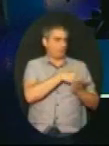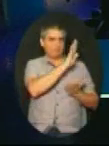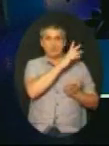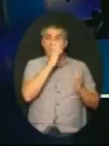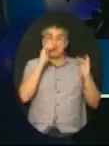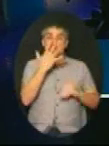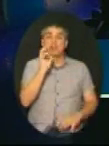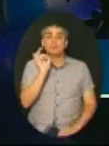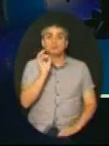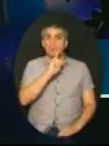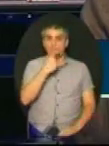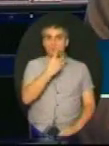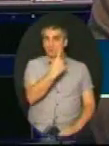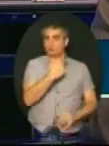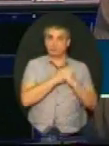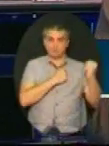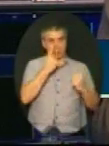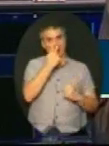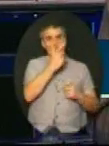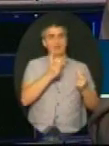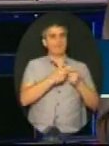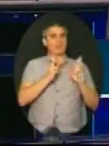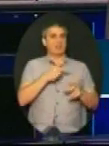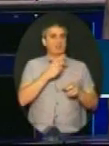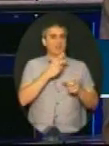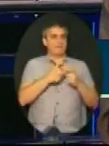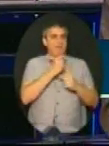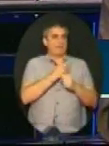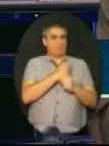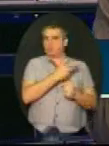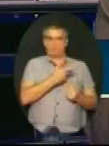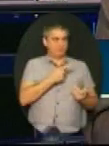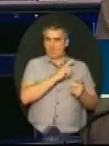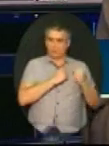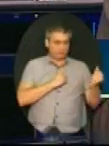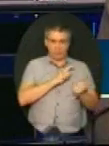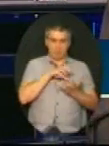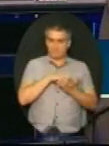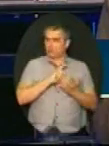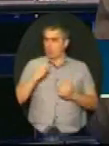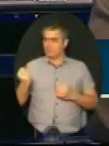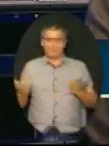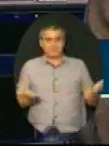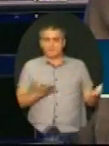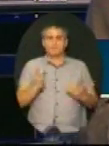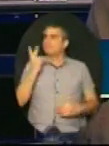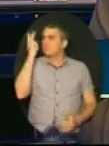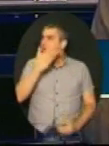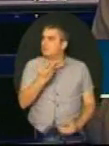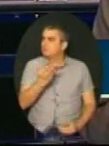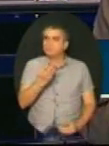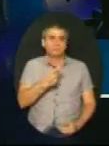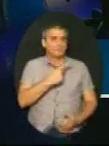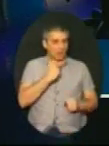פחות מ-50% ממי שמגדיר עצמו כשמאל רואה את מפלגת העבודה כאלטרנטיבה, כי אנשים לא רואים אותה, היא לא שמאל, היא לא מרכז, היא לא ימין. מה המסקנה? אולי המסקנה